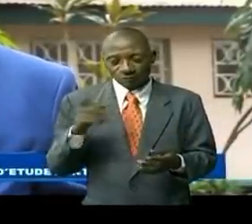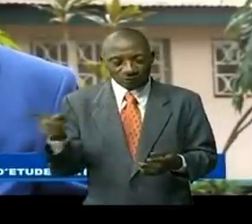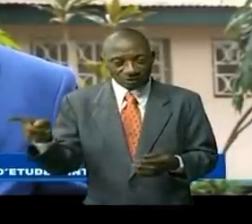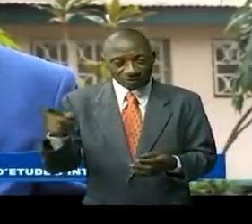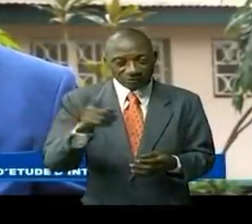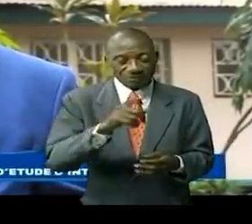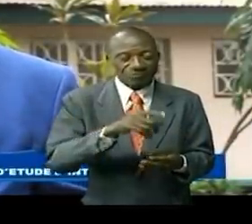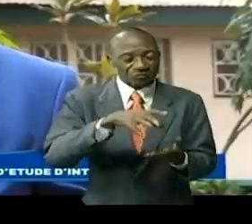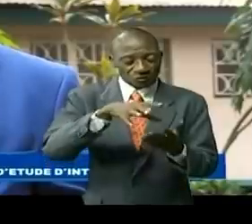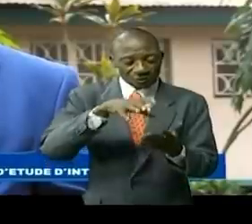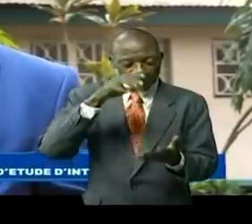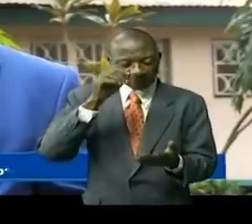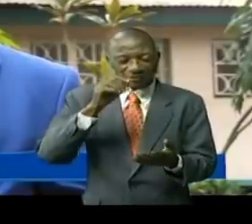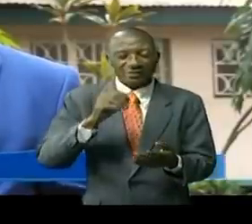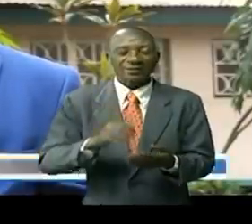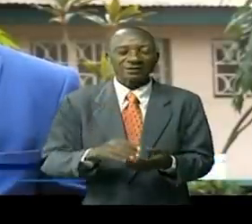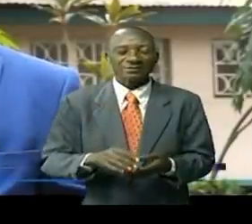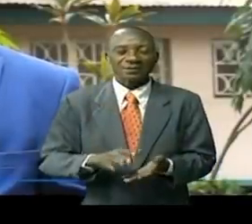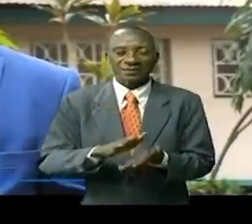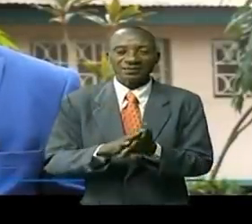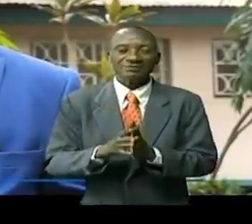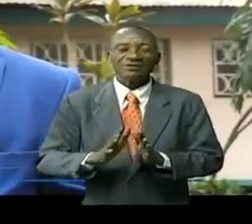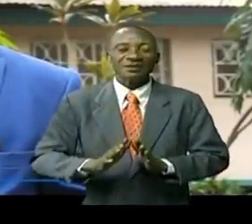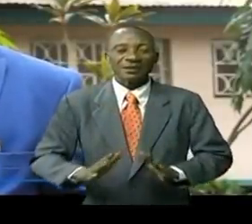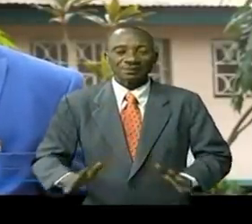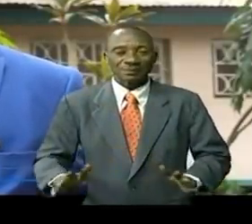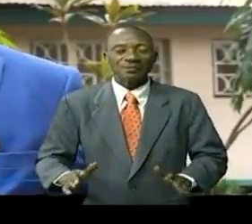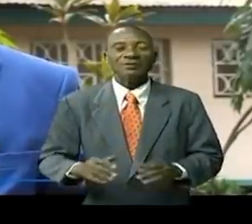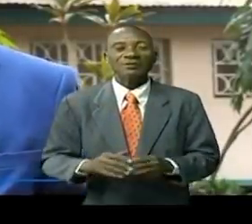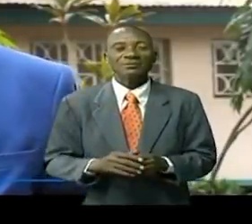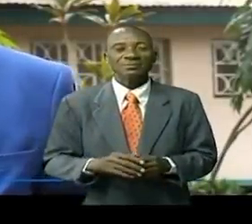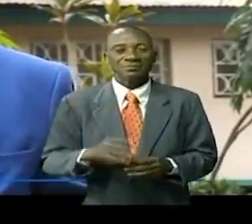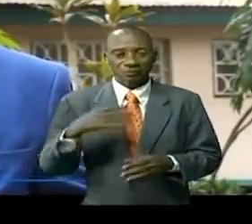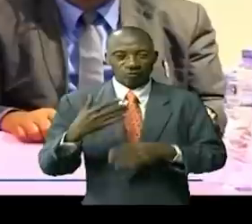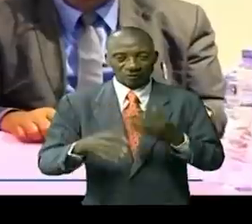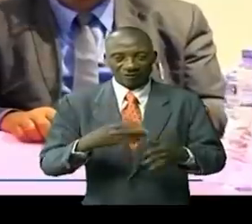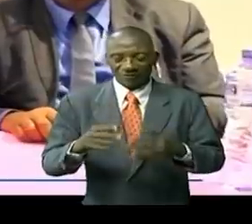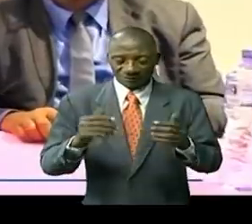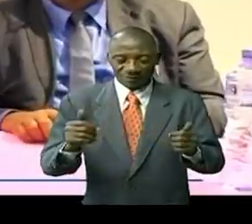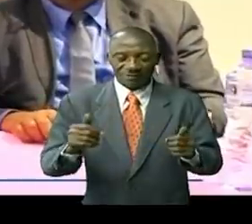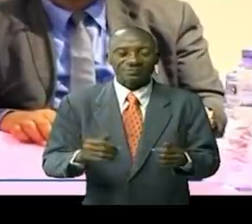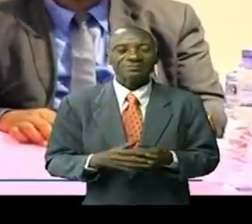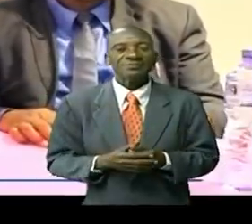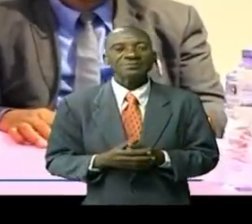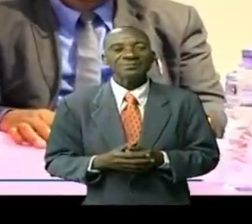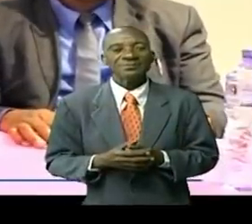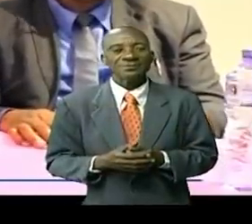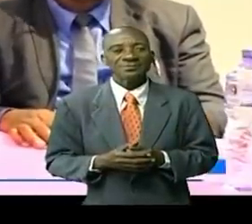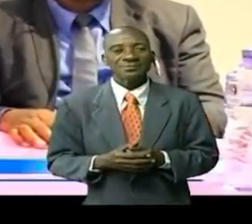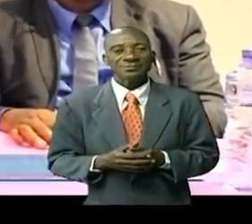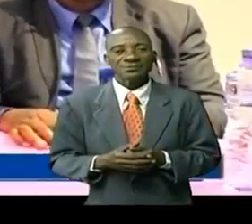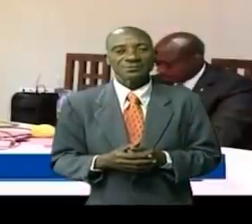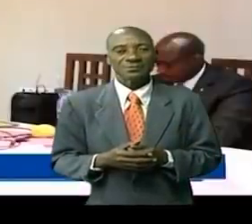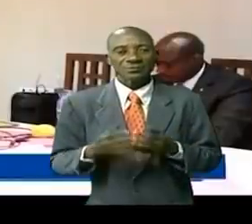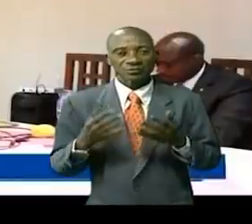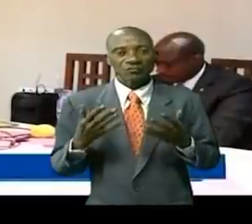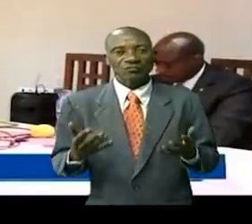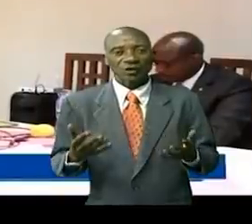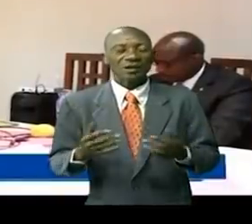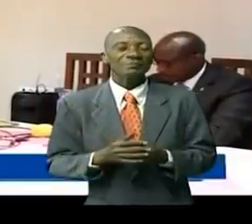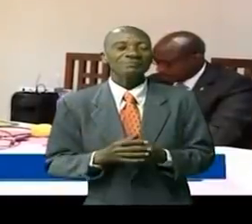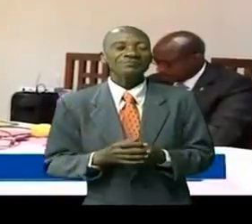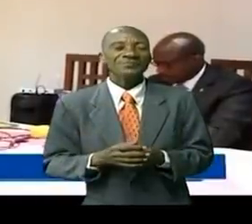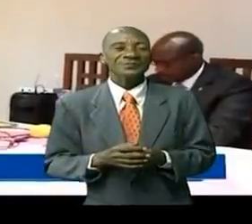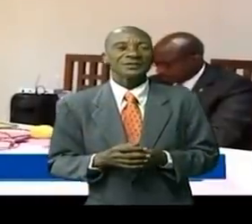Et nous, nous avons la capacité de pouvoir animer la formation. Ces apprenants venus du Fonds de promotion de l'industrie